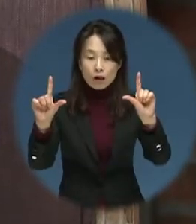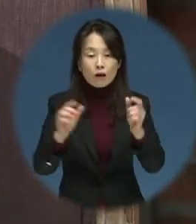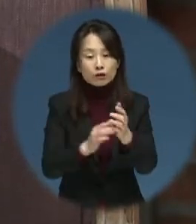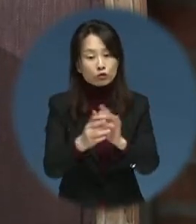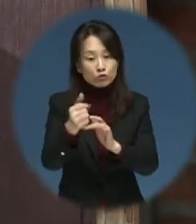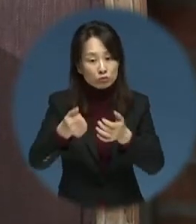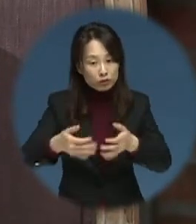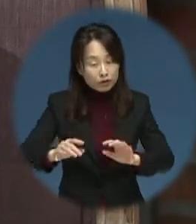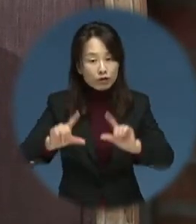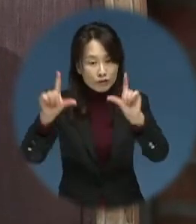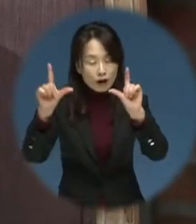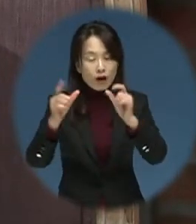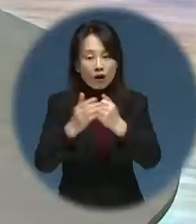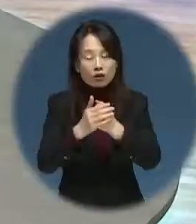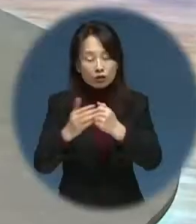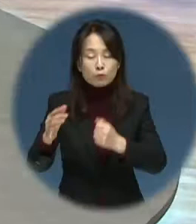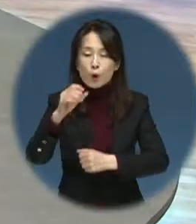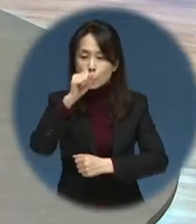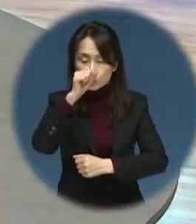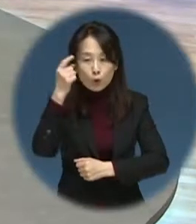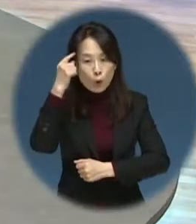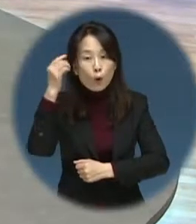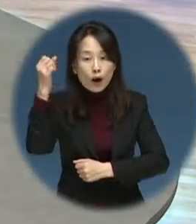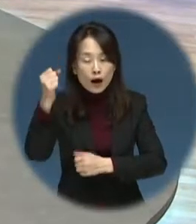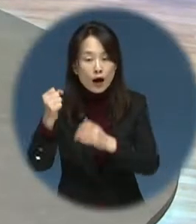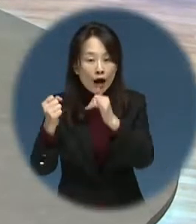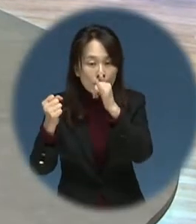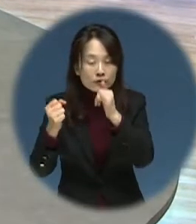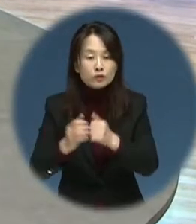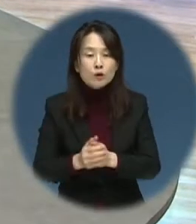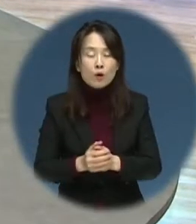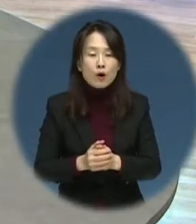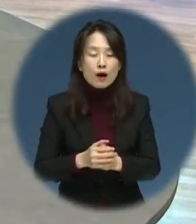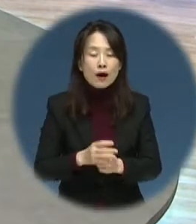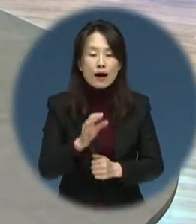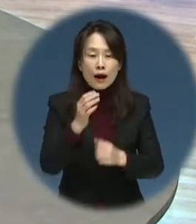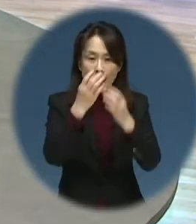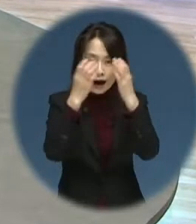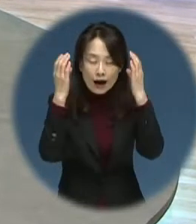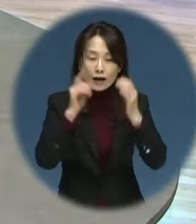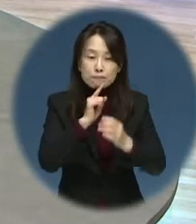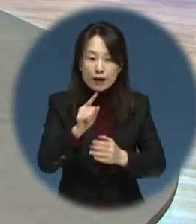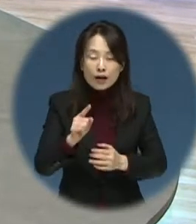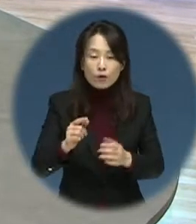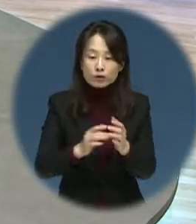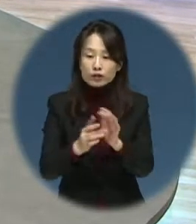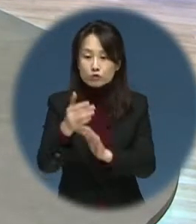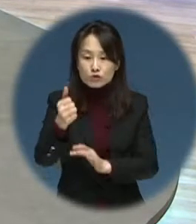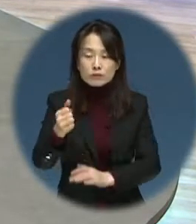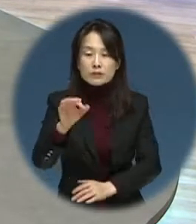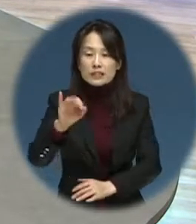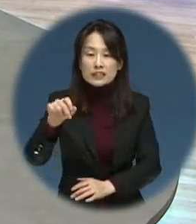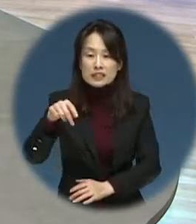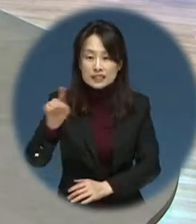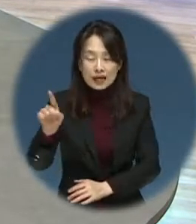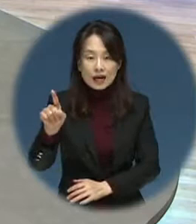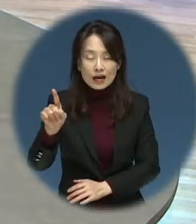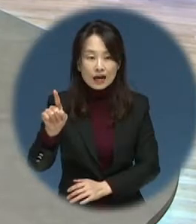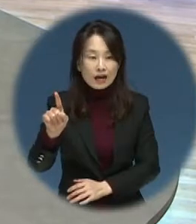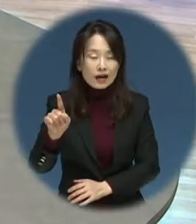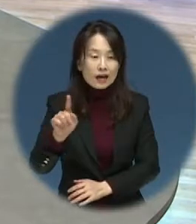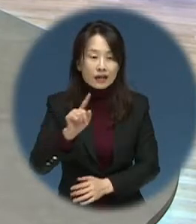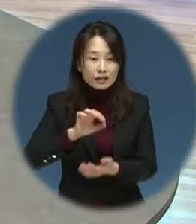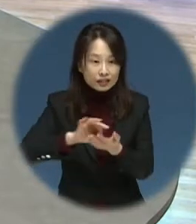예수님이 탄신일이기 때문에. 네. 아랍으로 예수님을 이사라고 하거든요. 이사라는 이름을 쓰는 아랍 사람들이 꽤